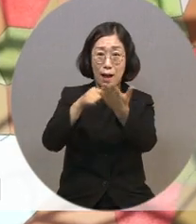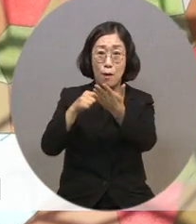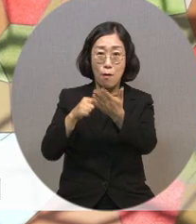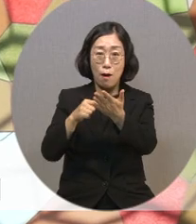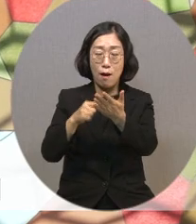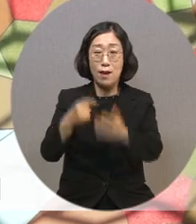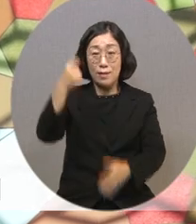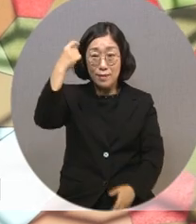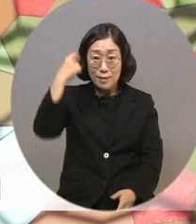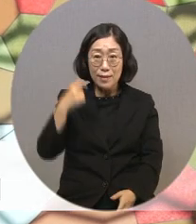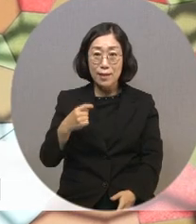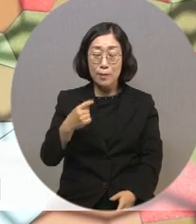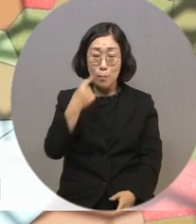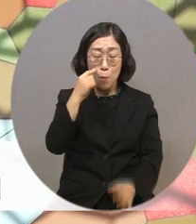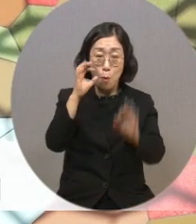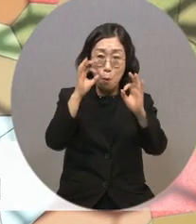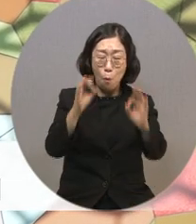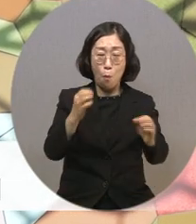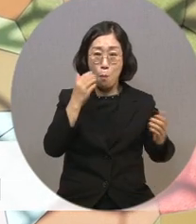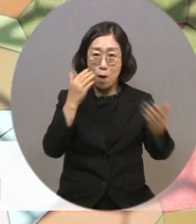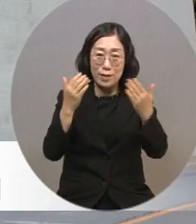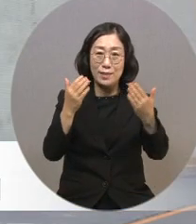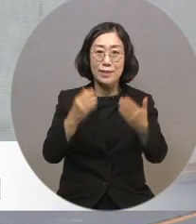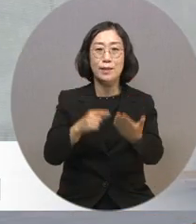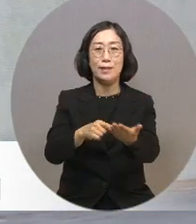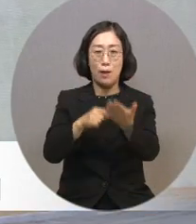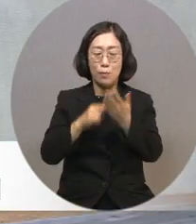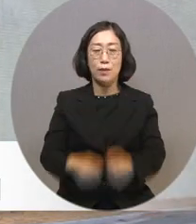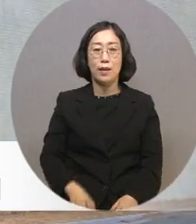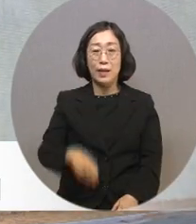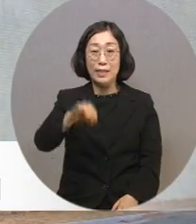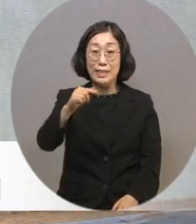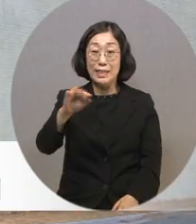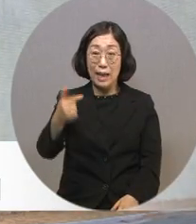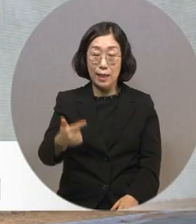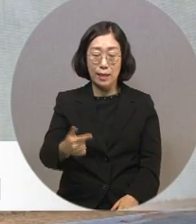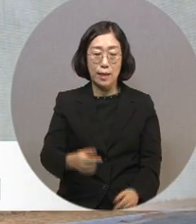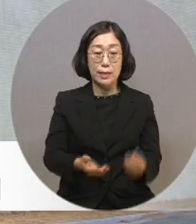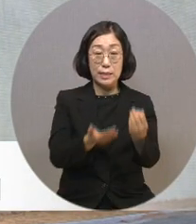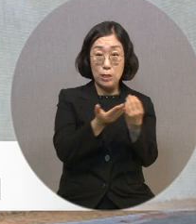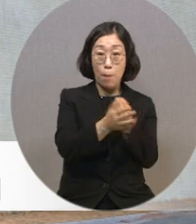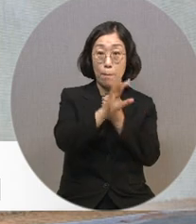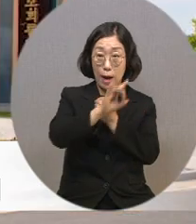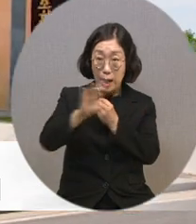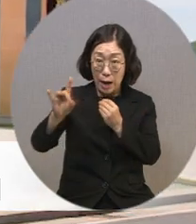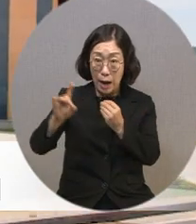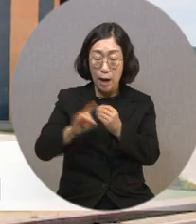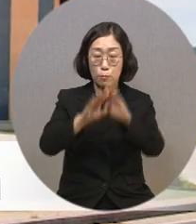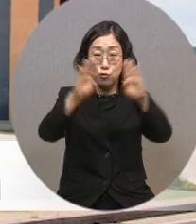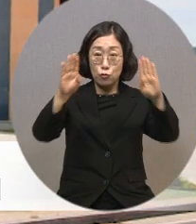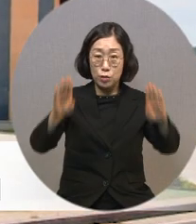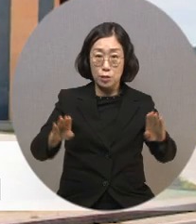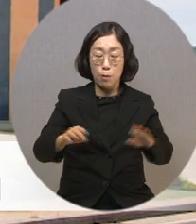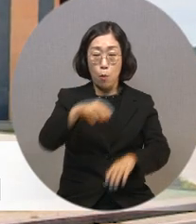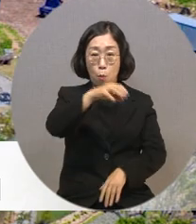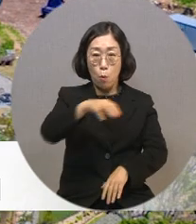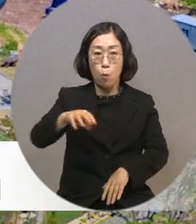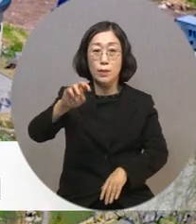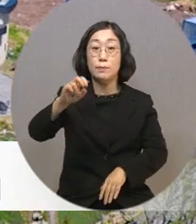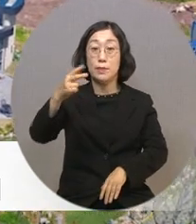새로운 시각적 효과를 만들어냅니다. 신안군의 1도 1무지엄 프로젝트는 총